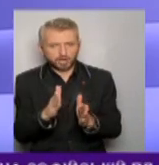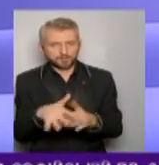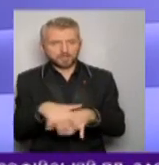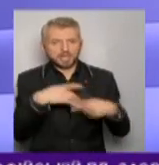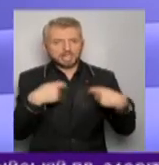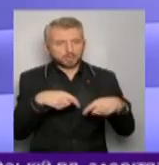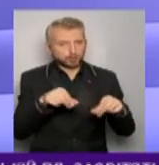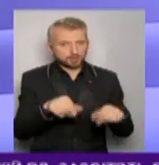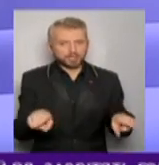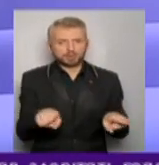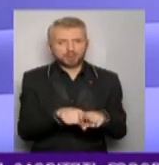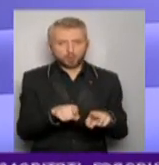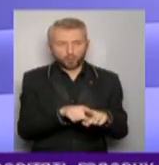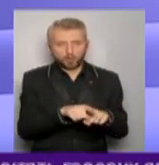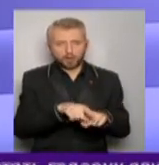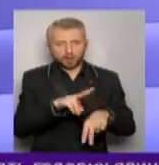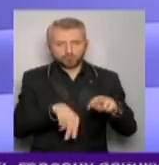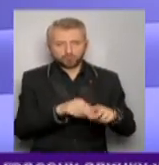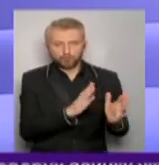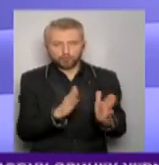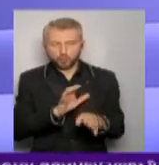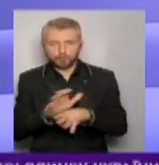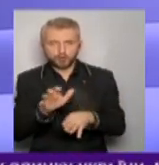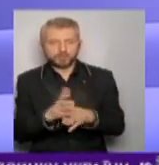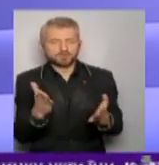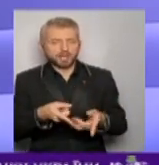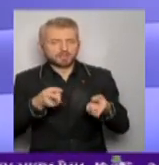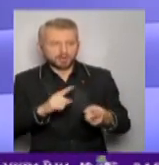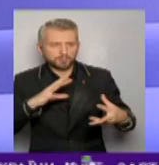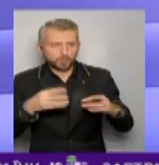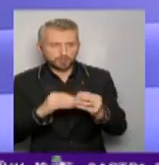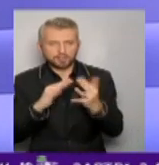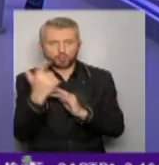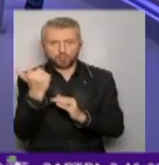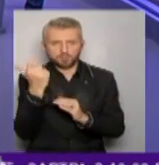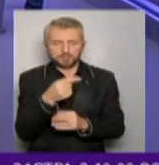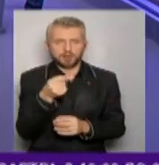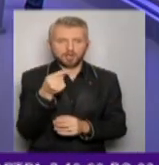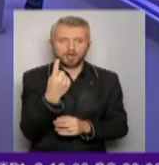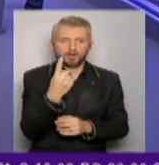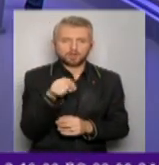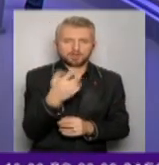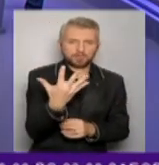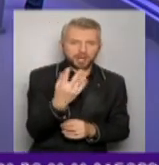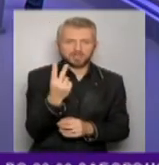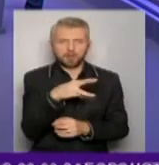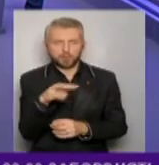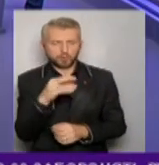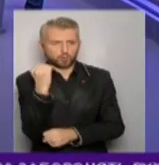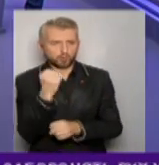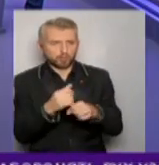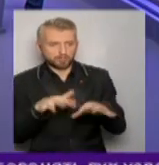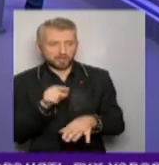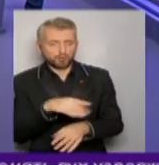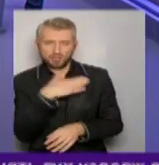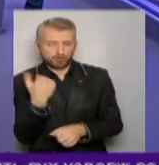таку реалізаційну структуру виробництва, яка справді породить в сільському господарстві 1,5-2 мільйони робочих місць. Вони цього